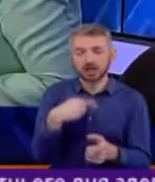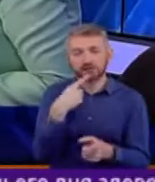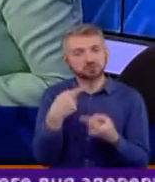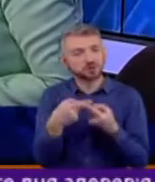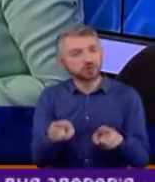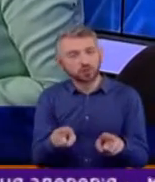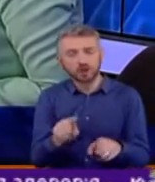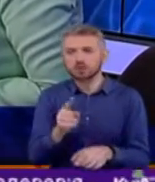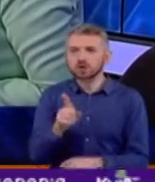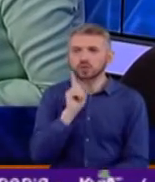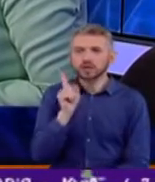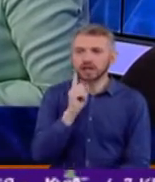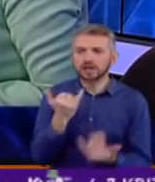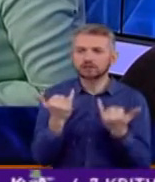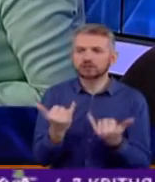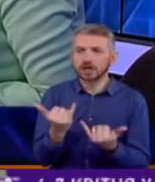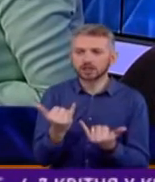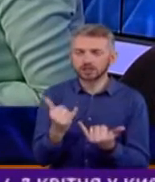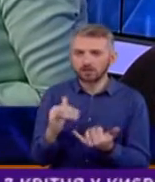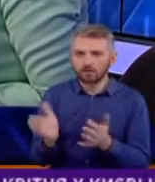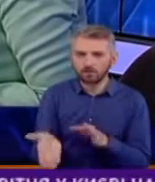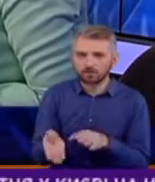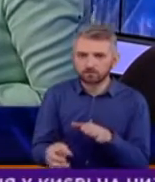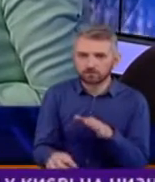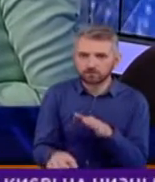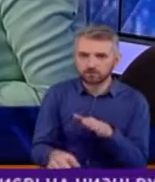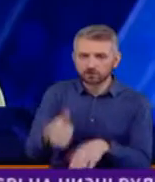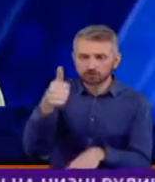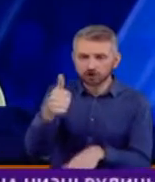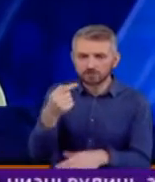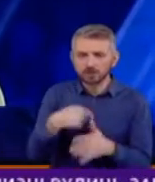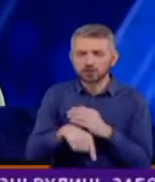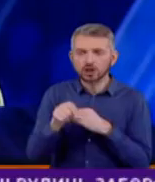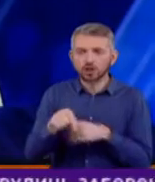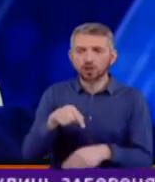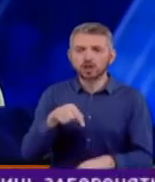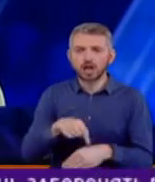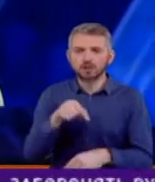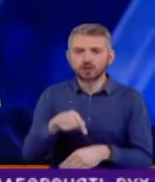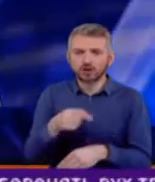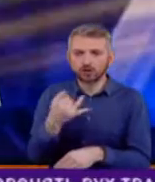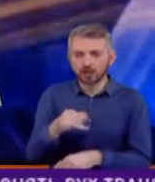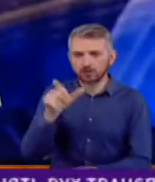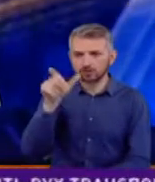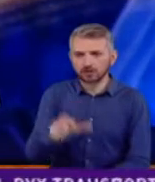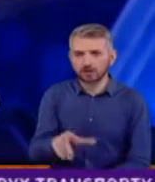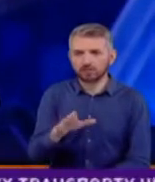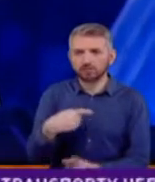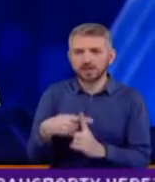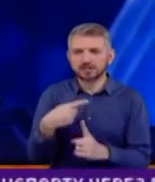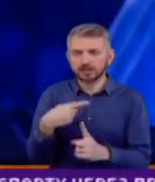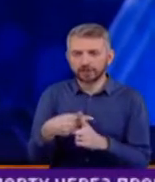по-другому. Почему Зеленский сейчас вышел? Потому что он эмоциональный человек в